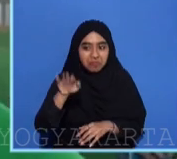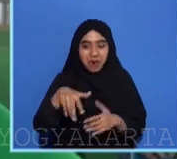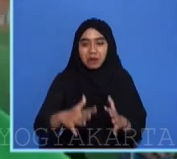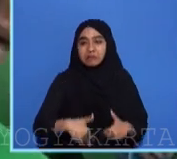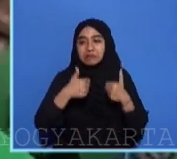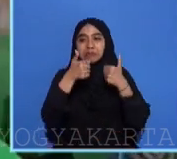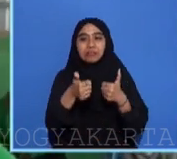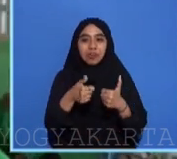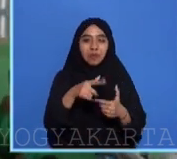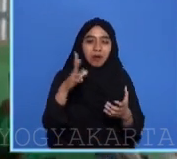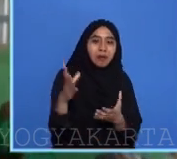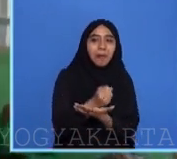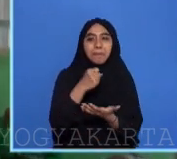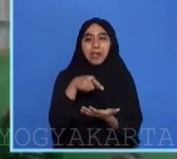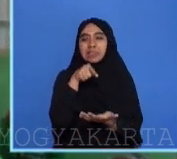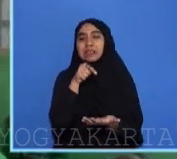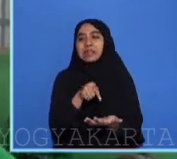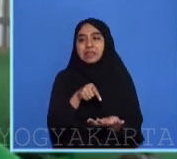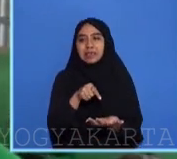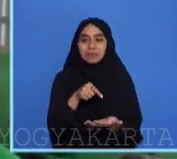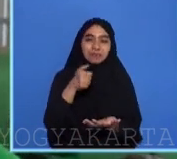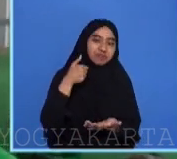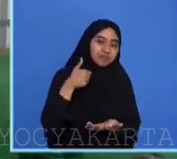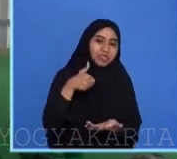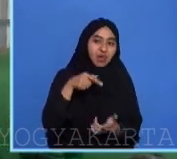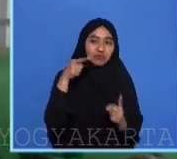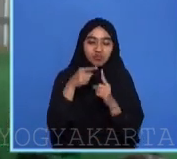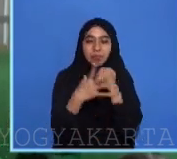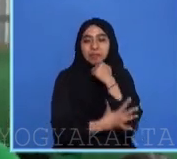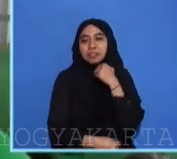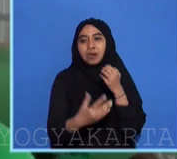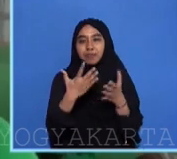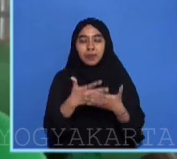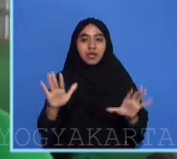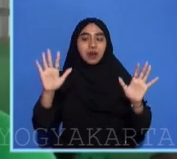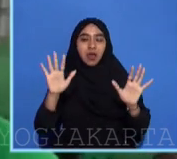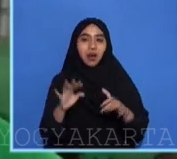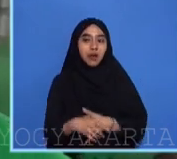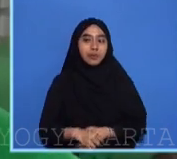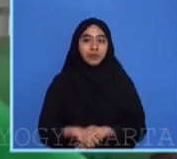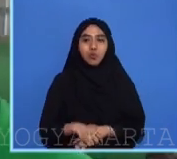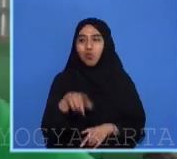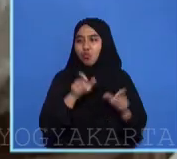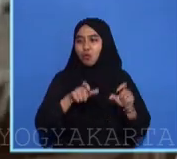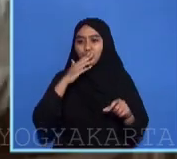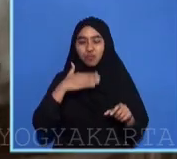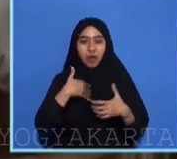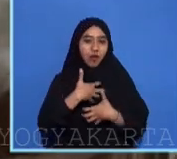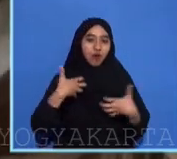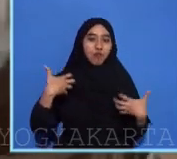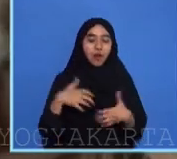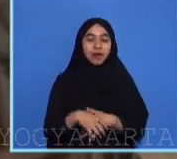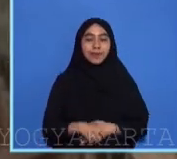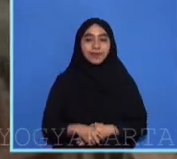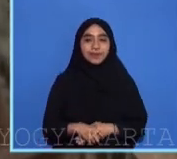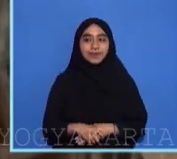itu mutlak Ragem pengentasan kemiskinan di semua anggota ternak kambing berkah cermin di serumput 2 selain